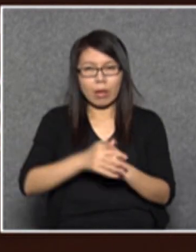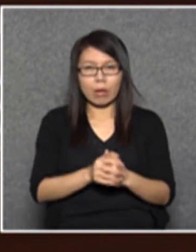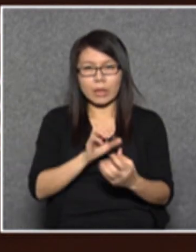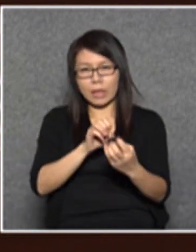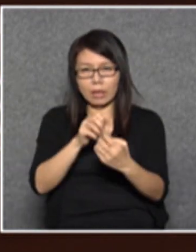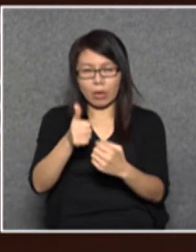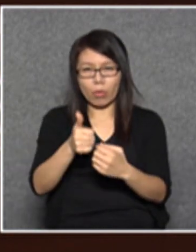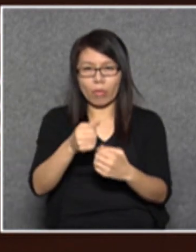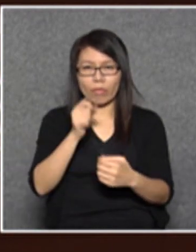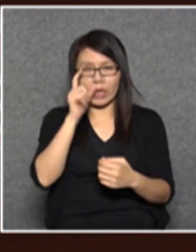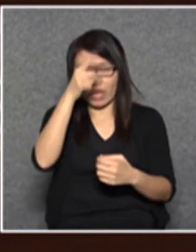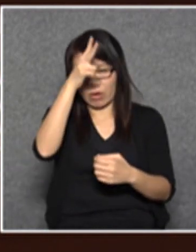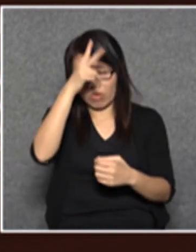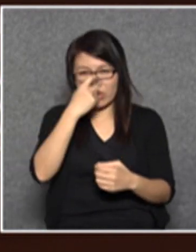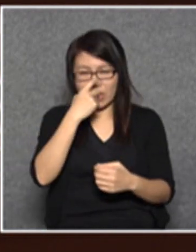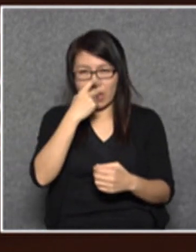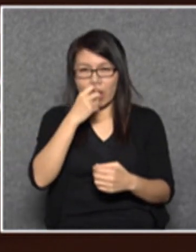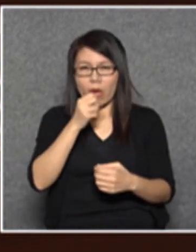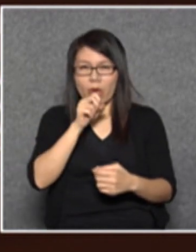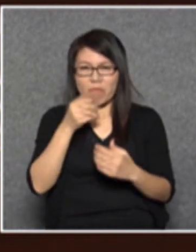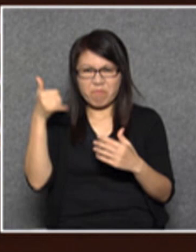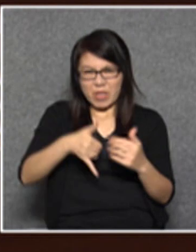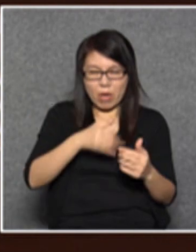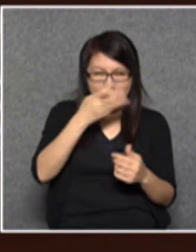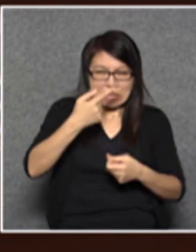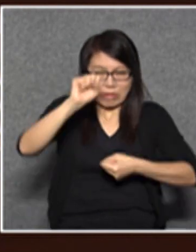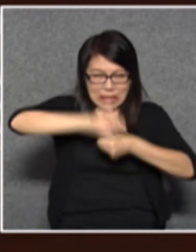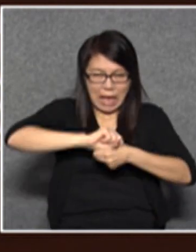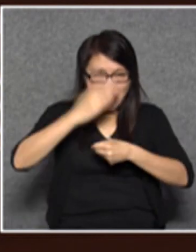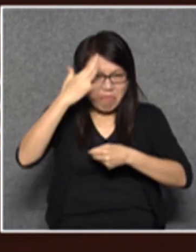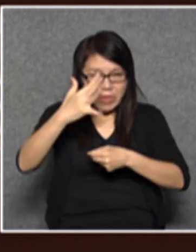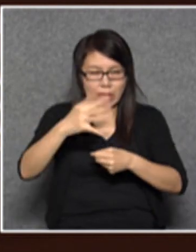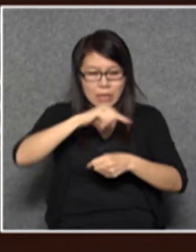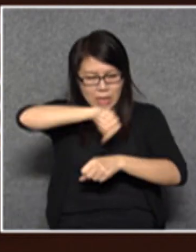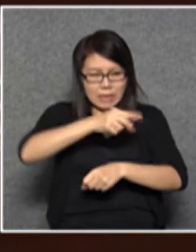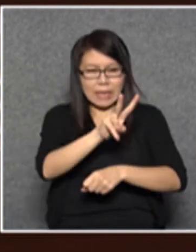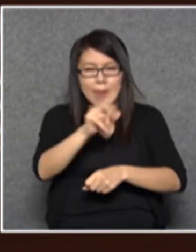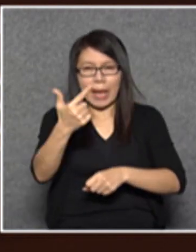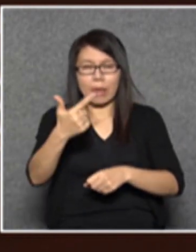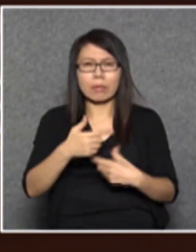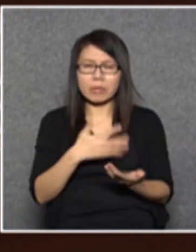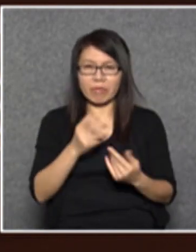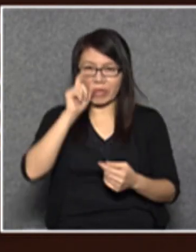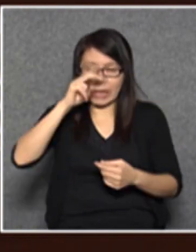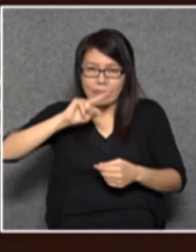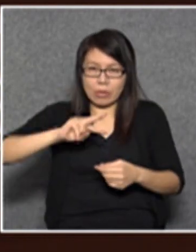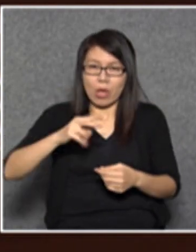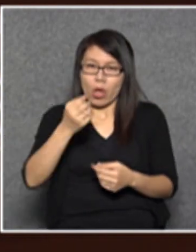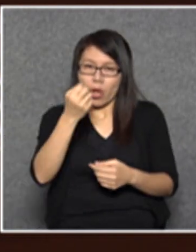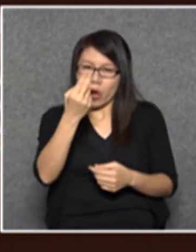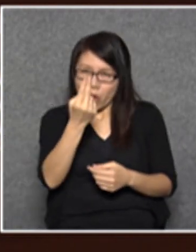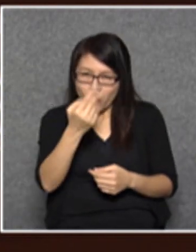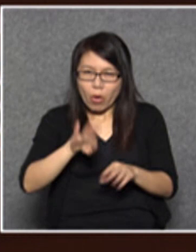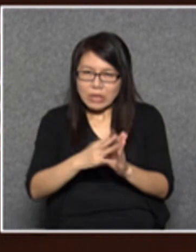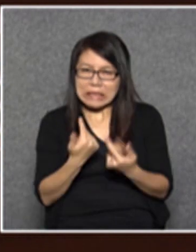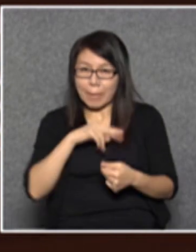生你就突然之間跳出來一夜要加5日28個小時的會，明明轉緊綠燈你就跟他轉回去紅燈，其實就